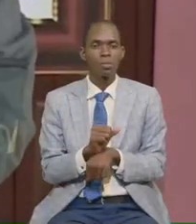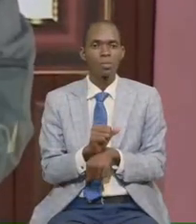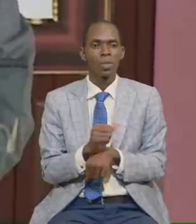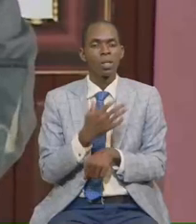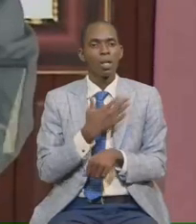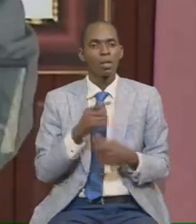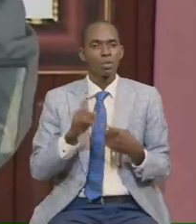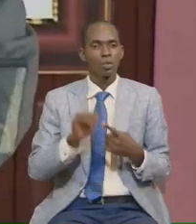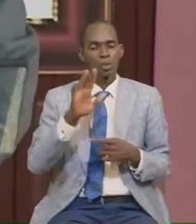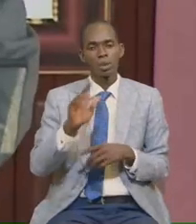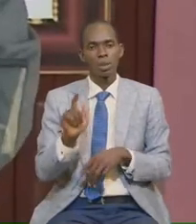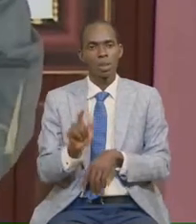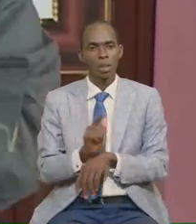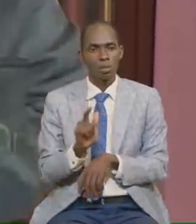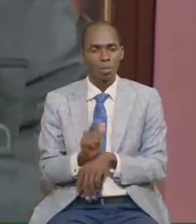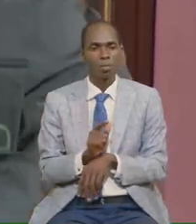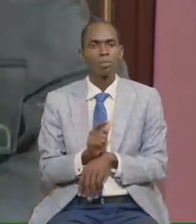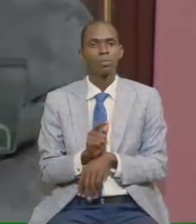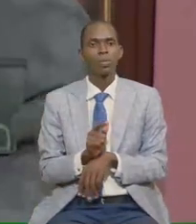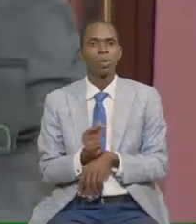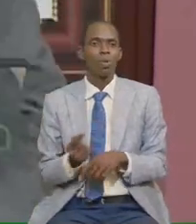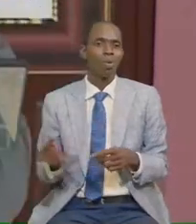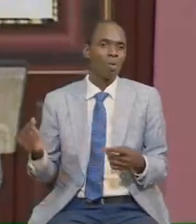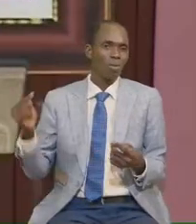travail jusqu'au soir.